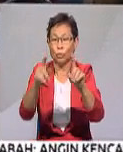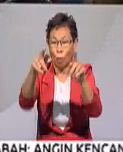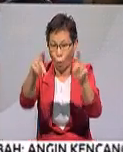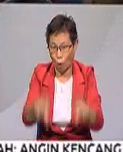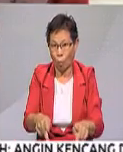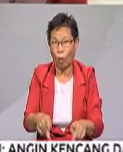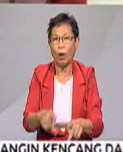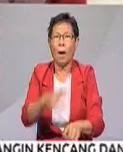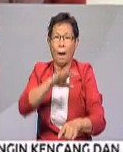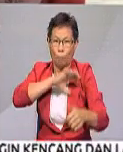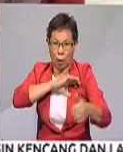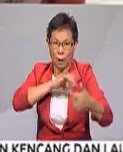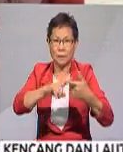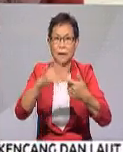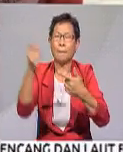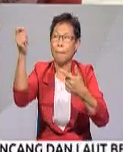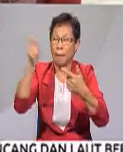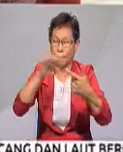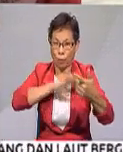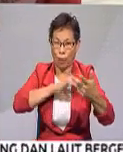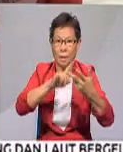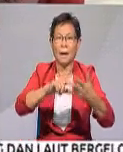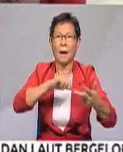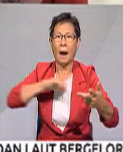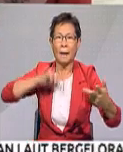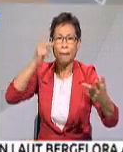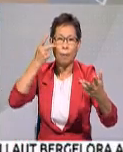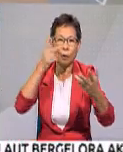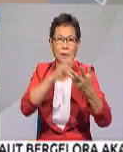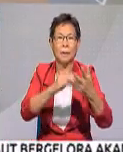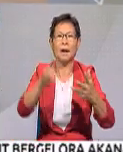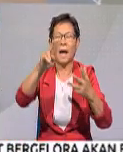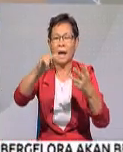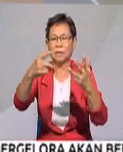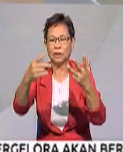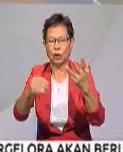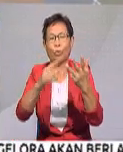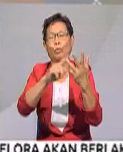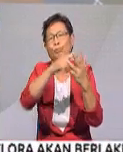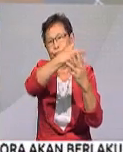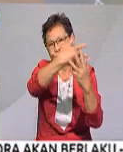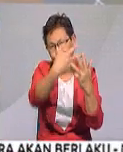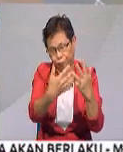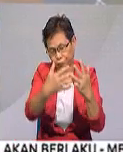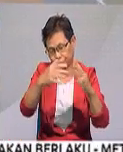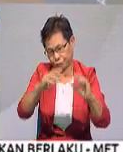terdiri pihak polis, pesara polis, ahli politik dan badan bukan kerajaan.